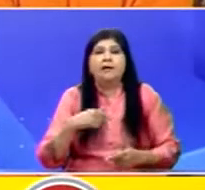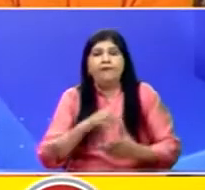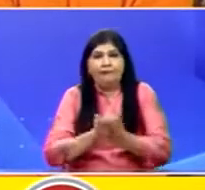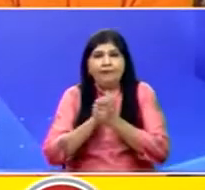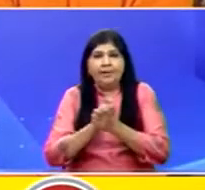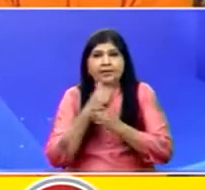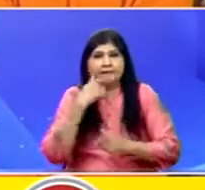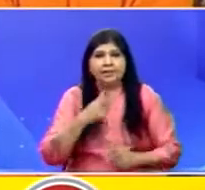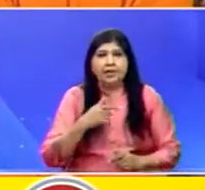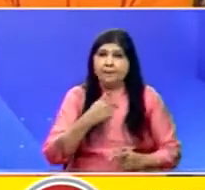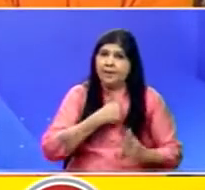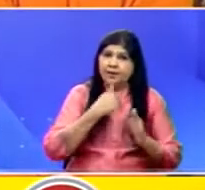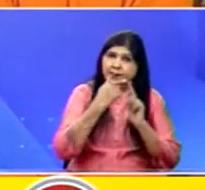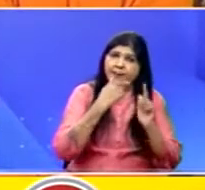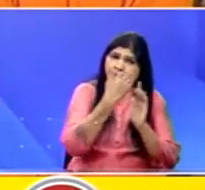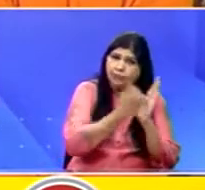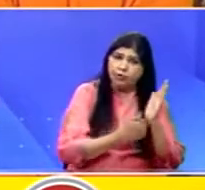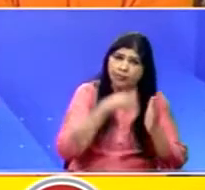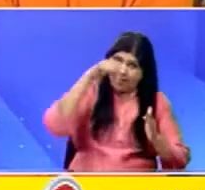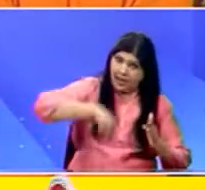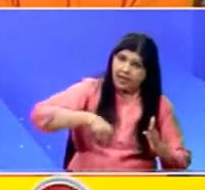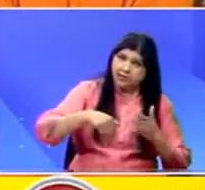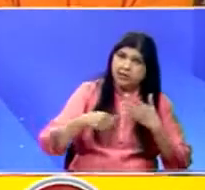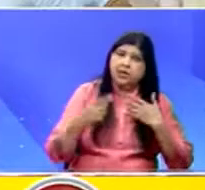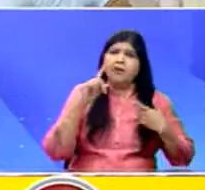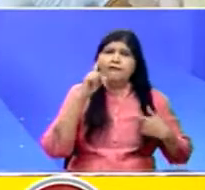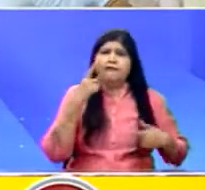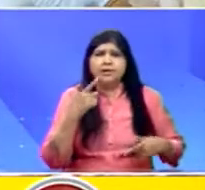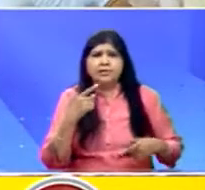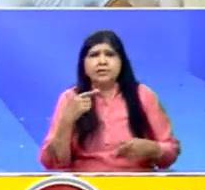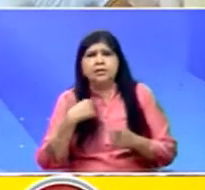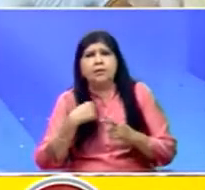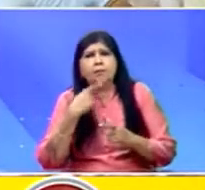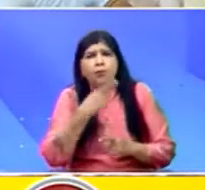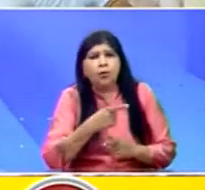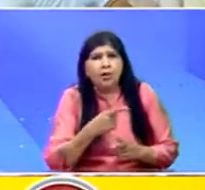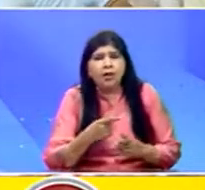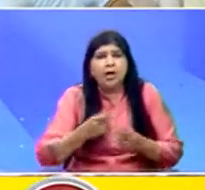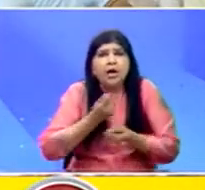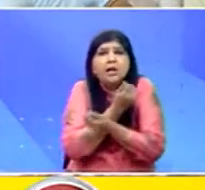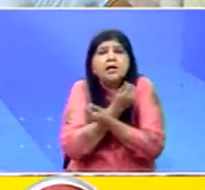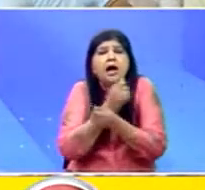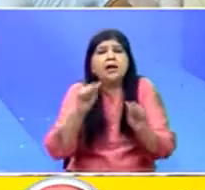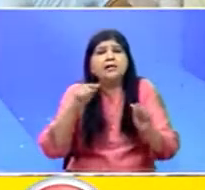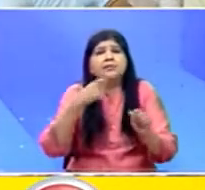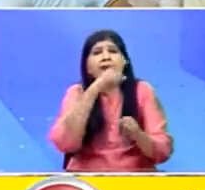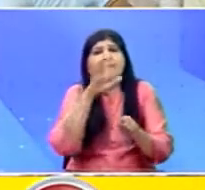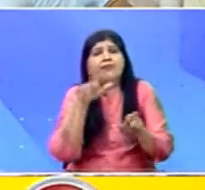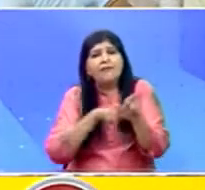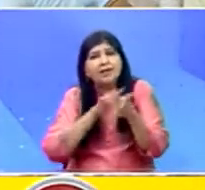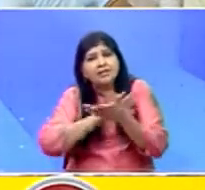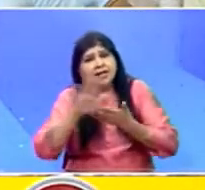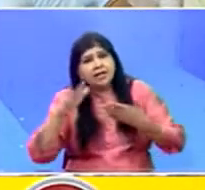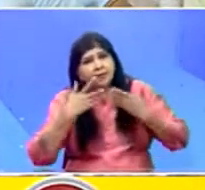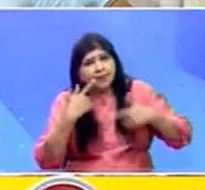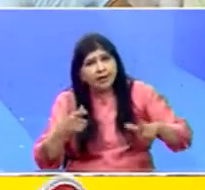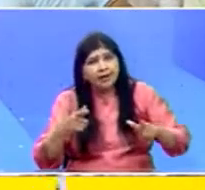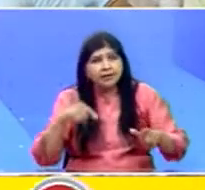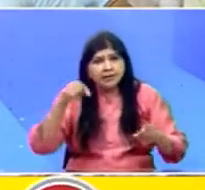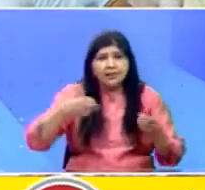देशवासियों, मन की बात में आज शुरुआत में हमने आजादी के अमृत महोत्सव के बारे में बात की